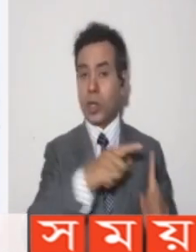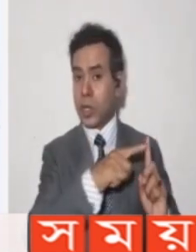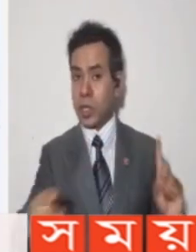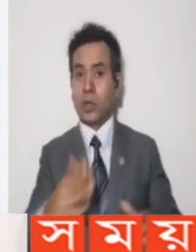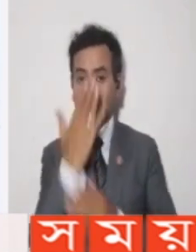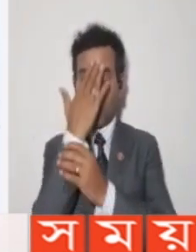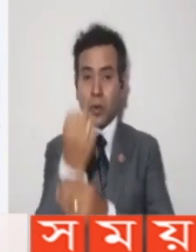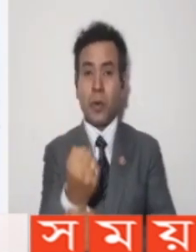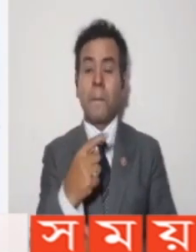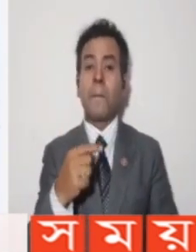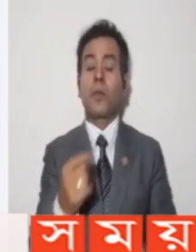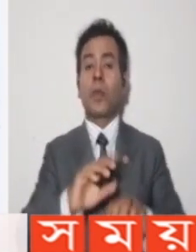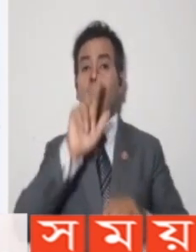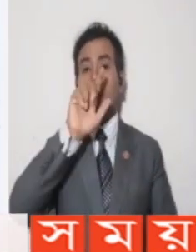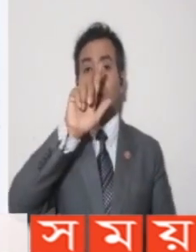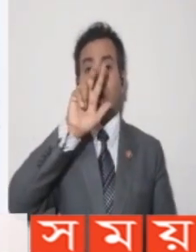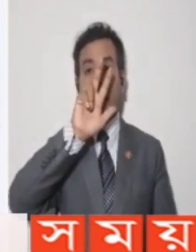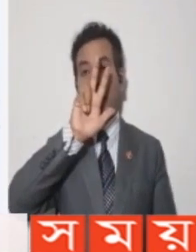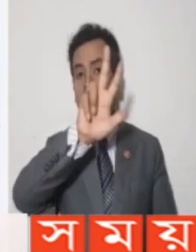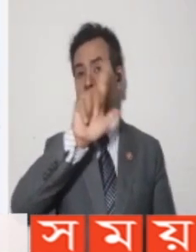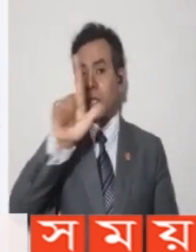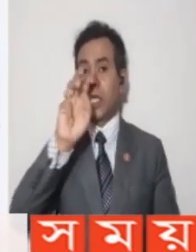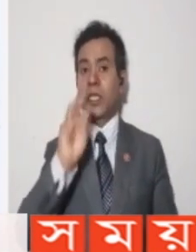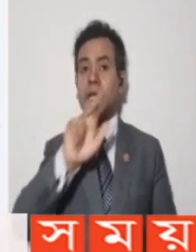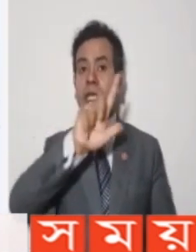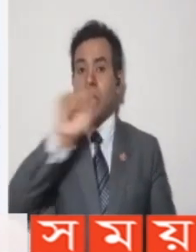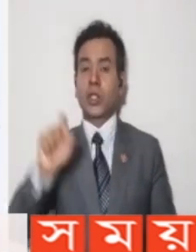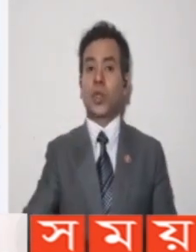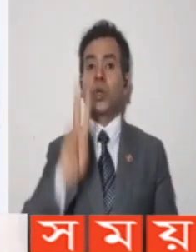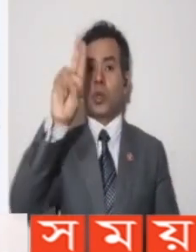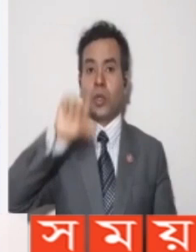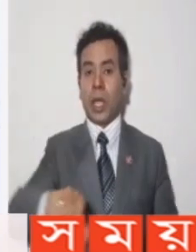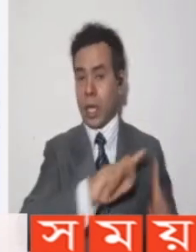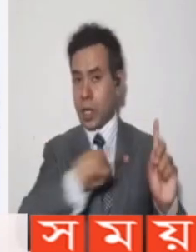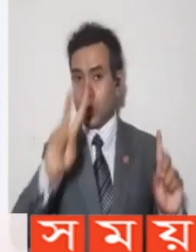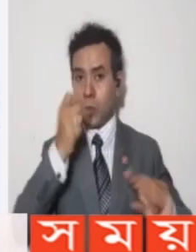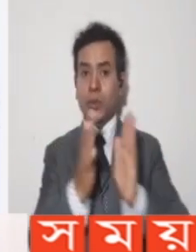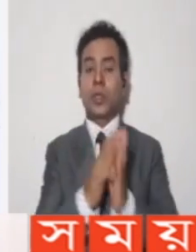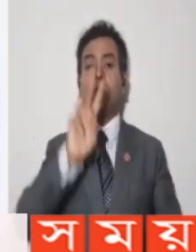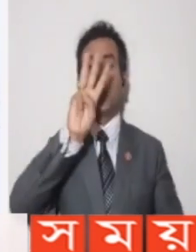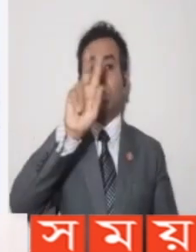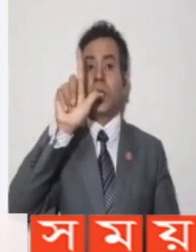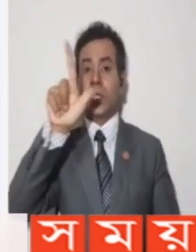সারা বিশ্বের পরিস্থিতি, যেটা বিশ্ব স্বাস্থ্য সংস্থা সিচুয়েশন রিপোর্ট ৮ মে থেকে পেয়েছি, শনাক্ত ২৪ ঘন্টায়